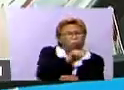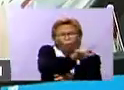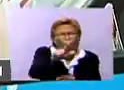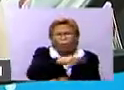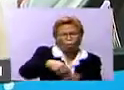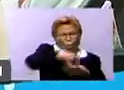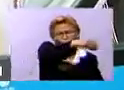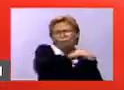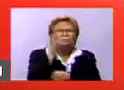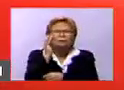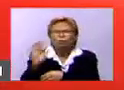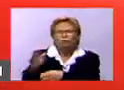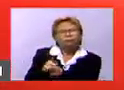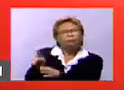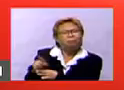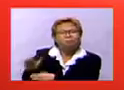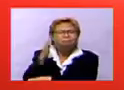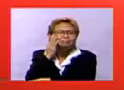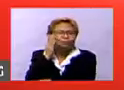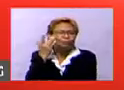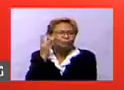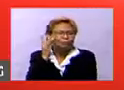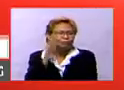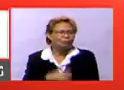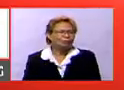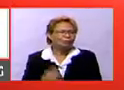are very open dari semua